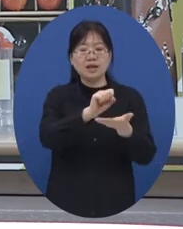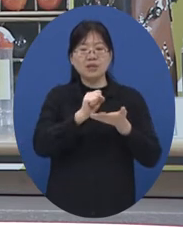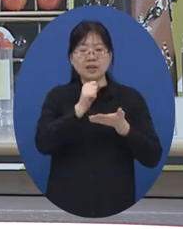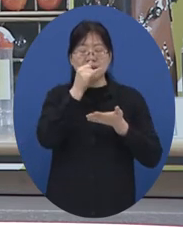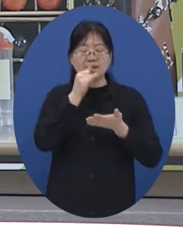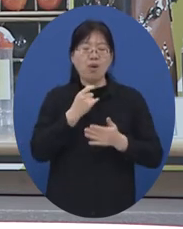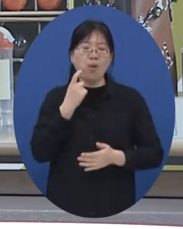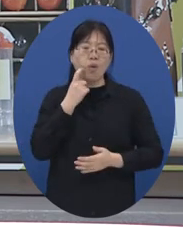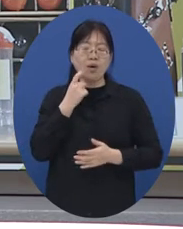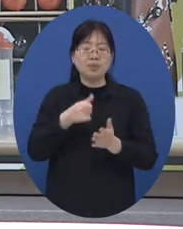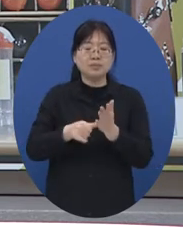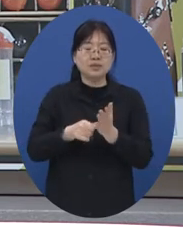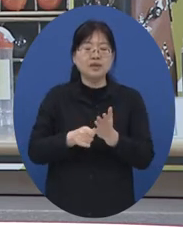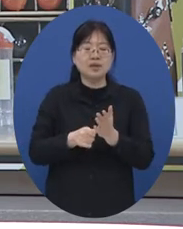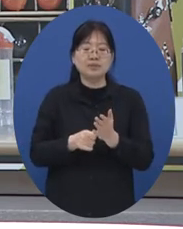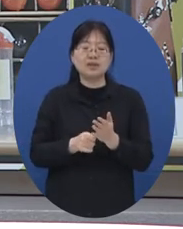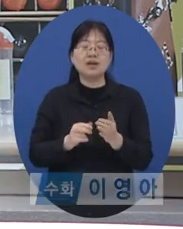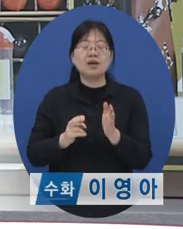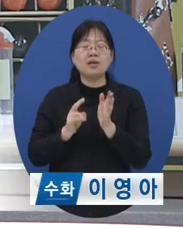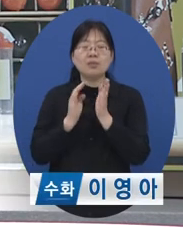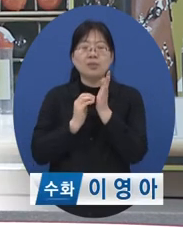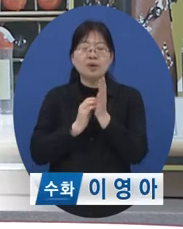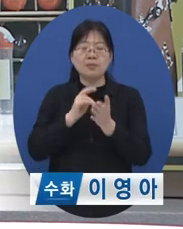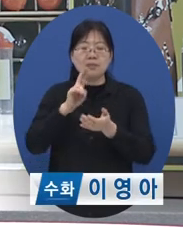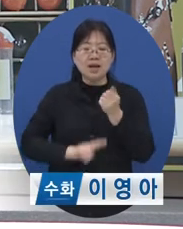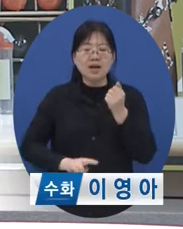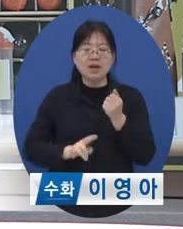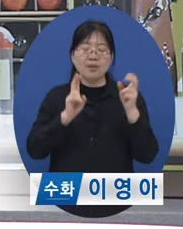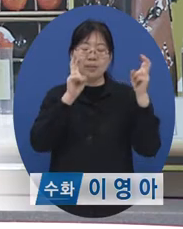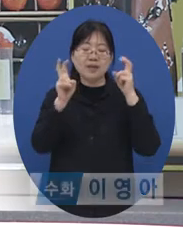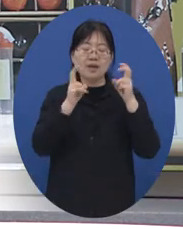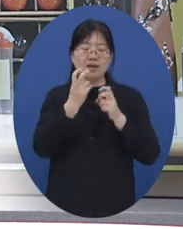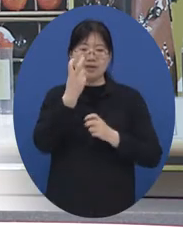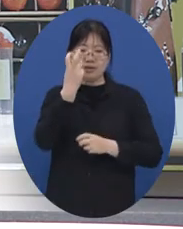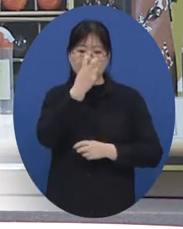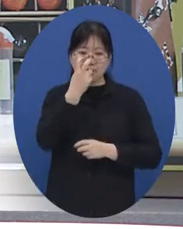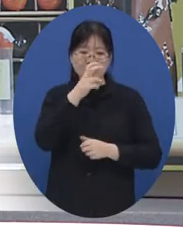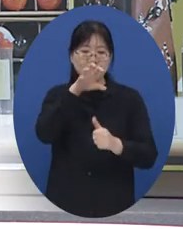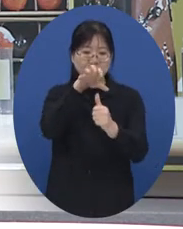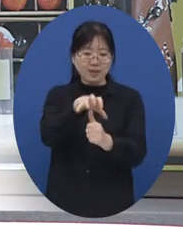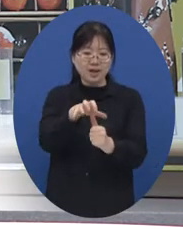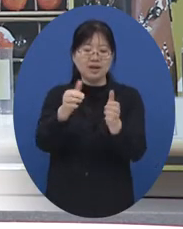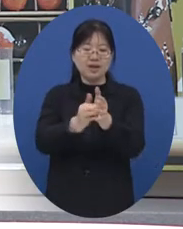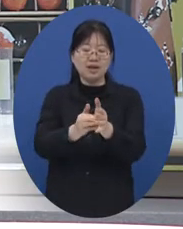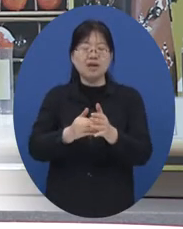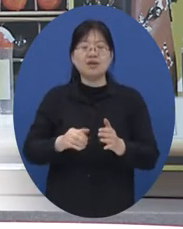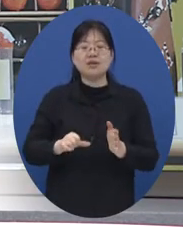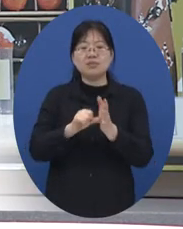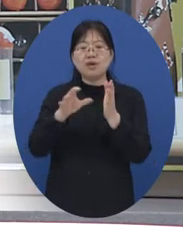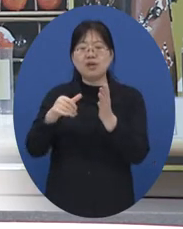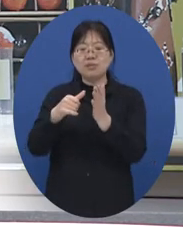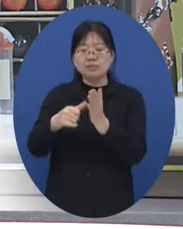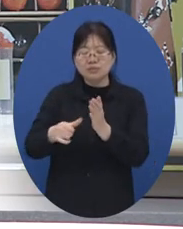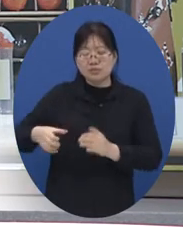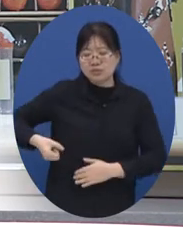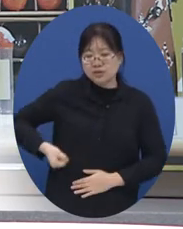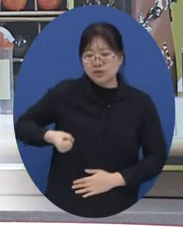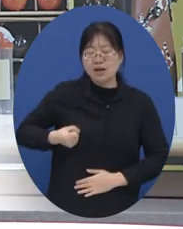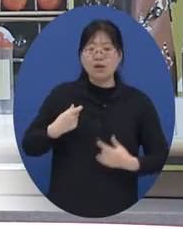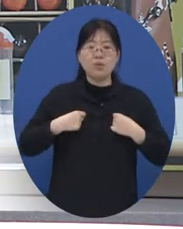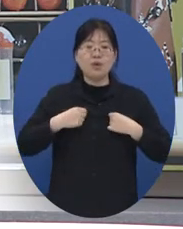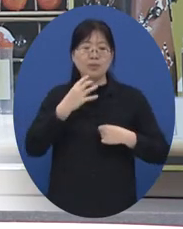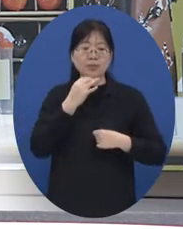해외에서 들여온 이른바 짝퉁 상품을 밀수 판매한 업자들이 경기도 수사에 무더기로 적발됐습니다. 명품 가방과 옷은